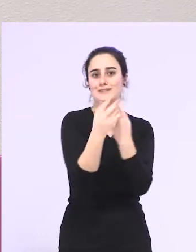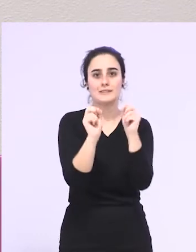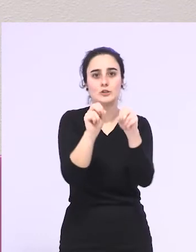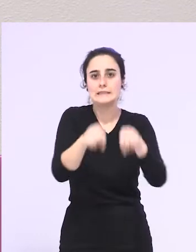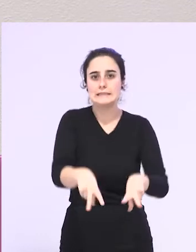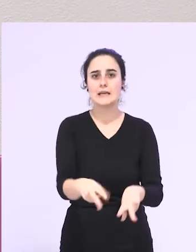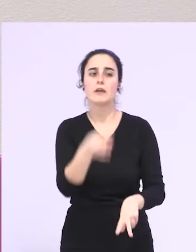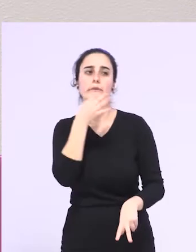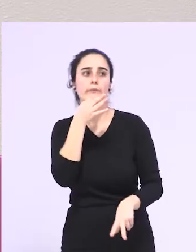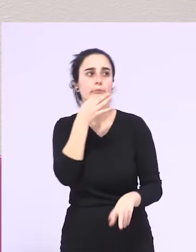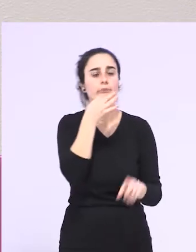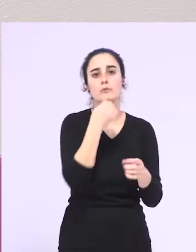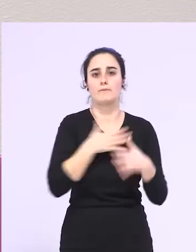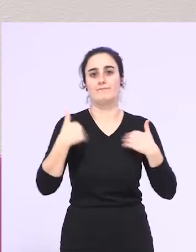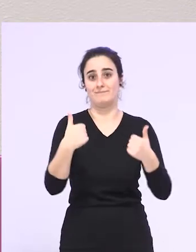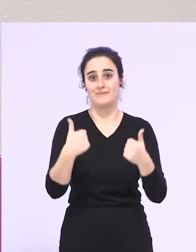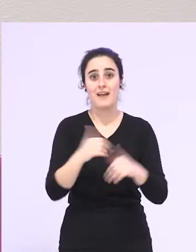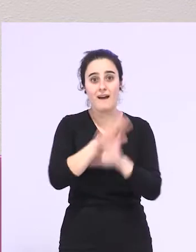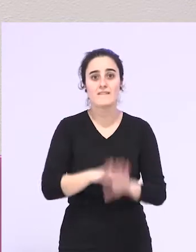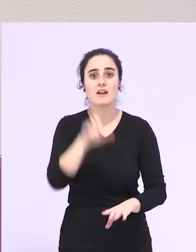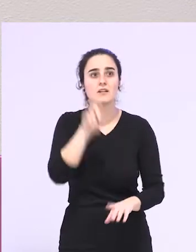ere baliagarriak ez zirenak, ez? Nolabait begirada asko